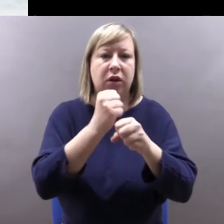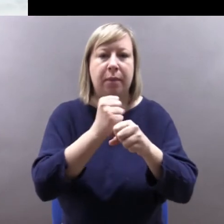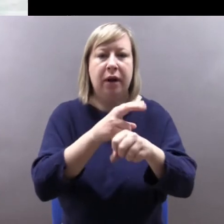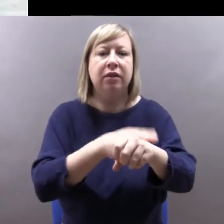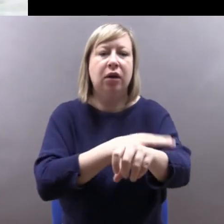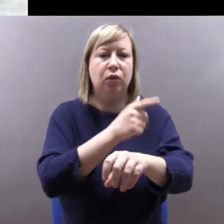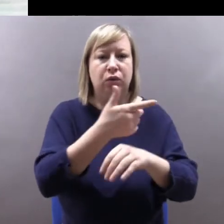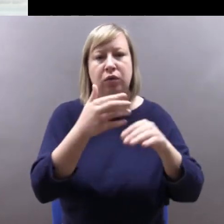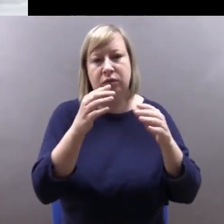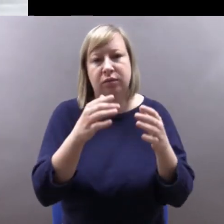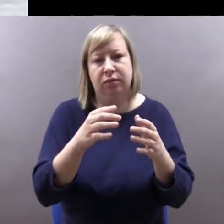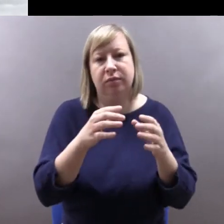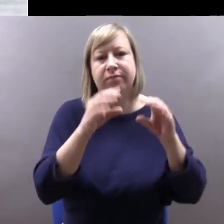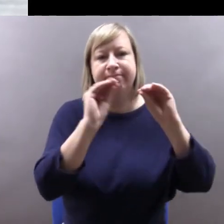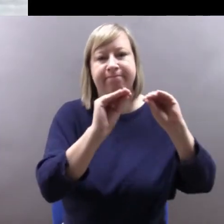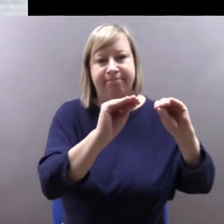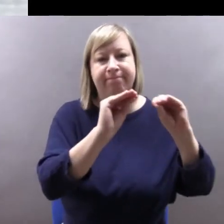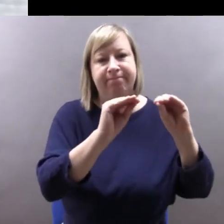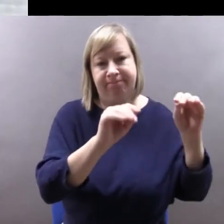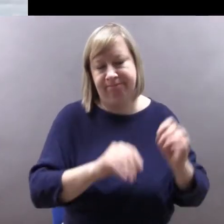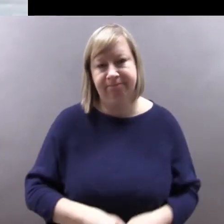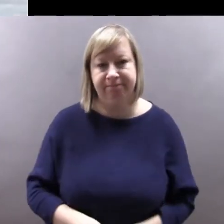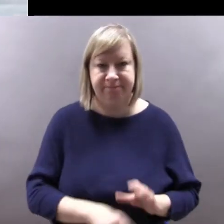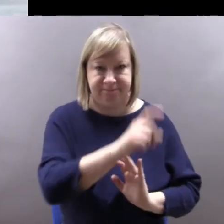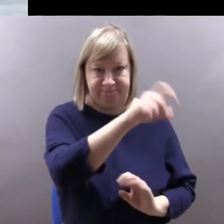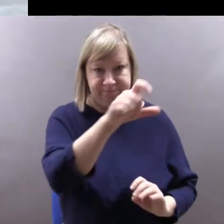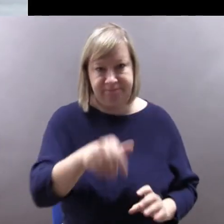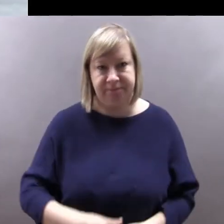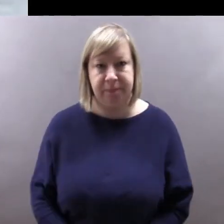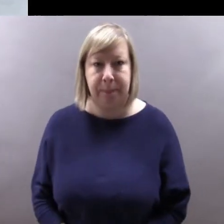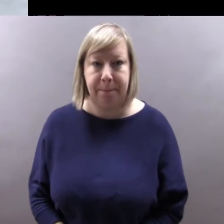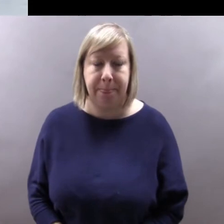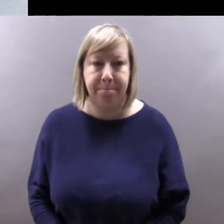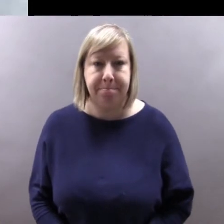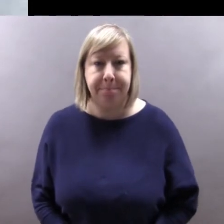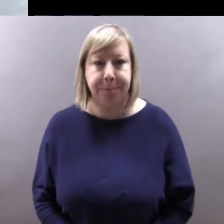czas szkolenia, obsługi windy jednej osoby to jest sekunda.